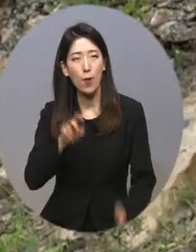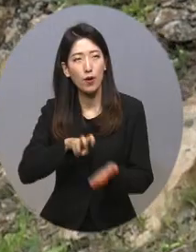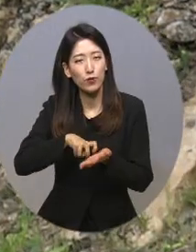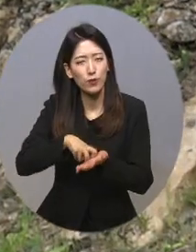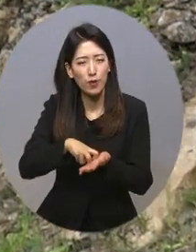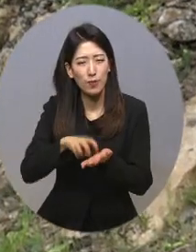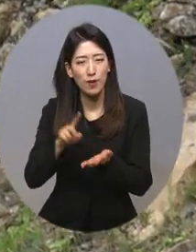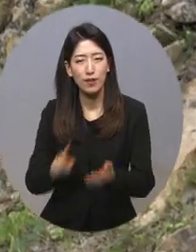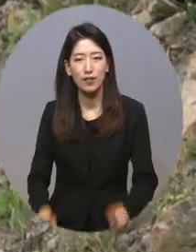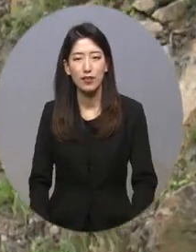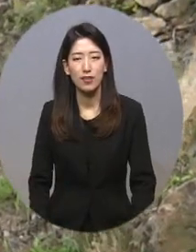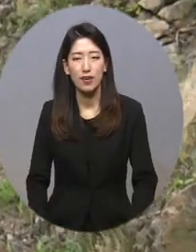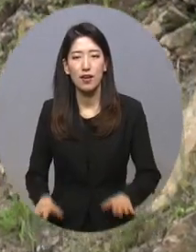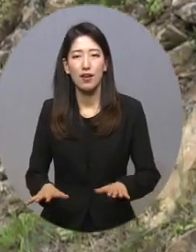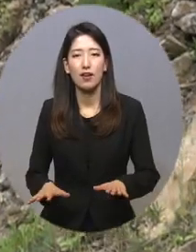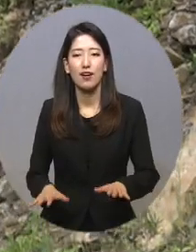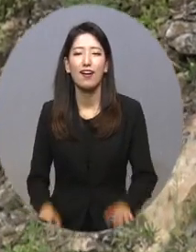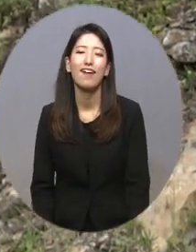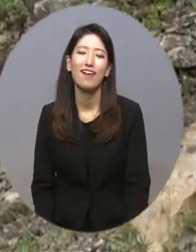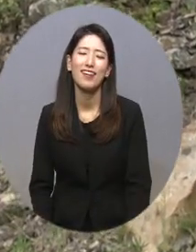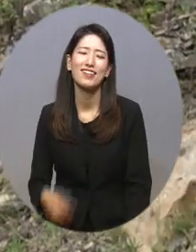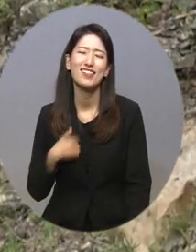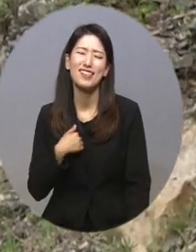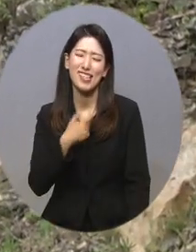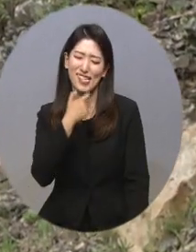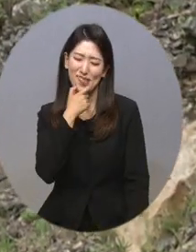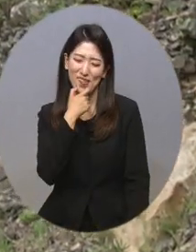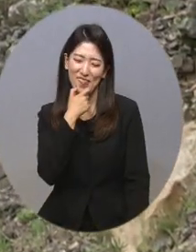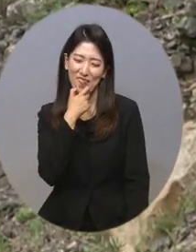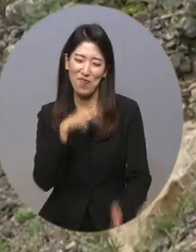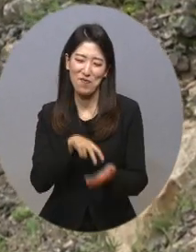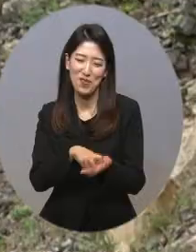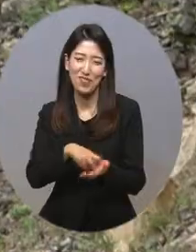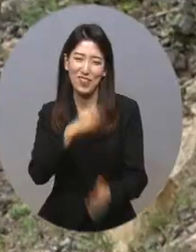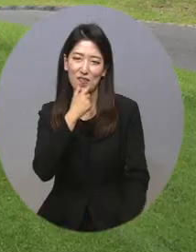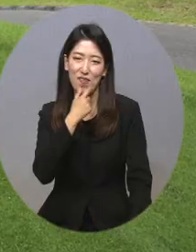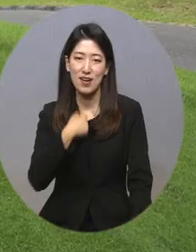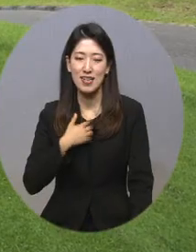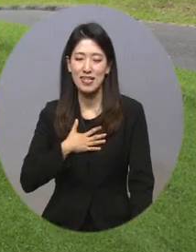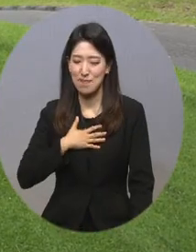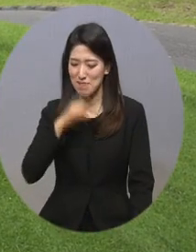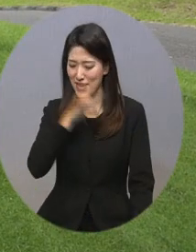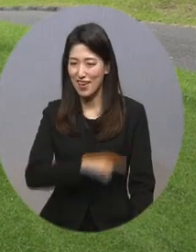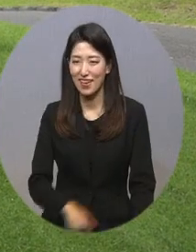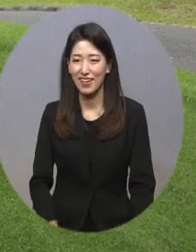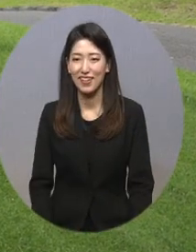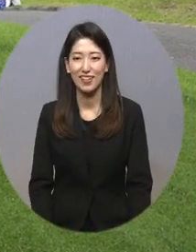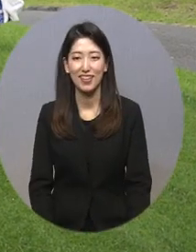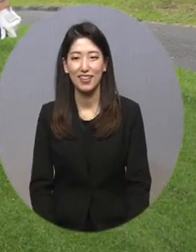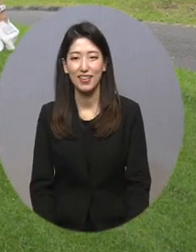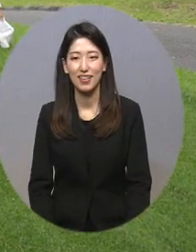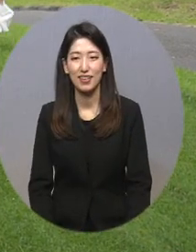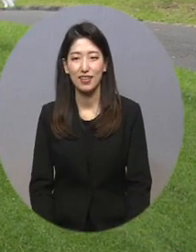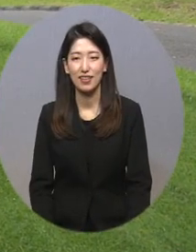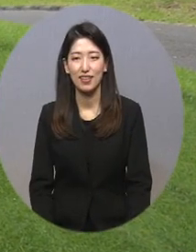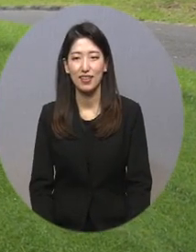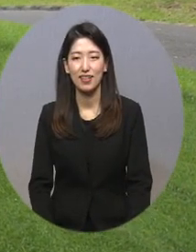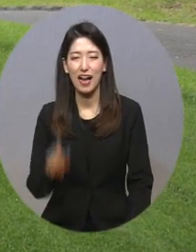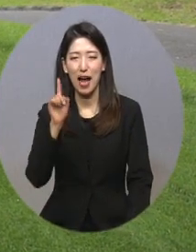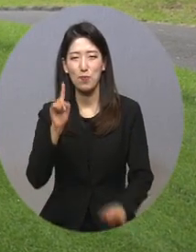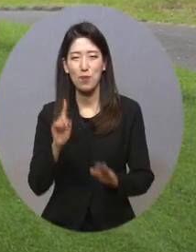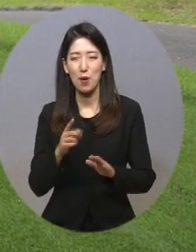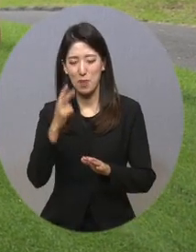아, 어, 근데 진짜 눈 뜨기 싫어. 근데 진짜 기분 나쁘네 이거. 어? 겸손한 자세로. 한 번만